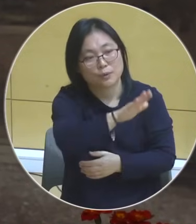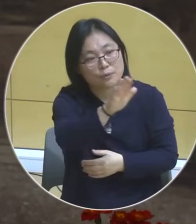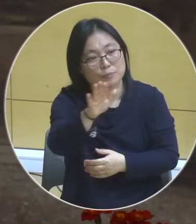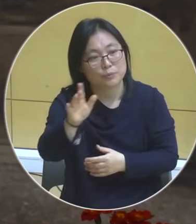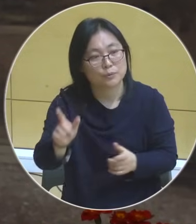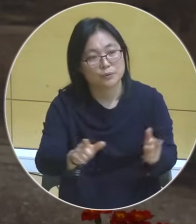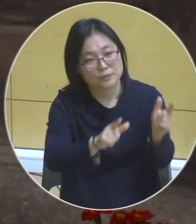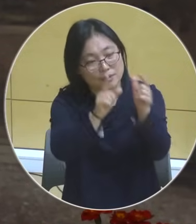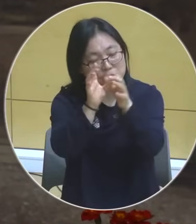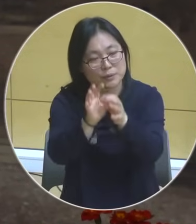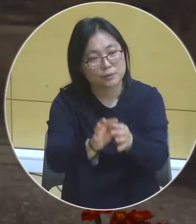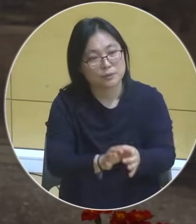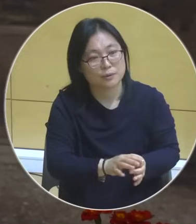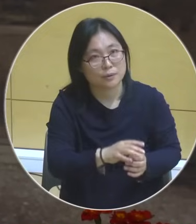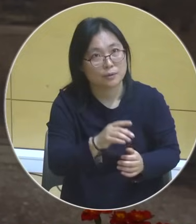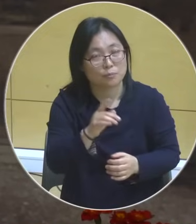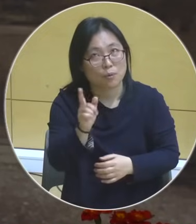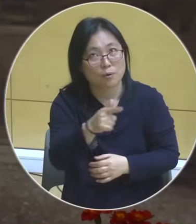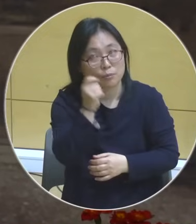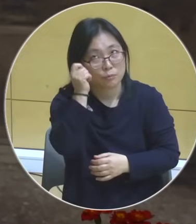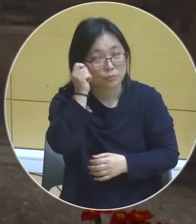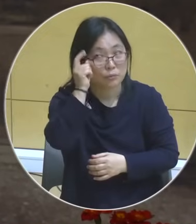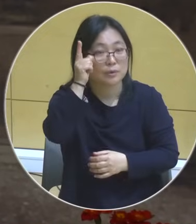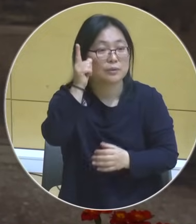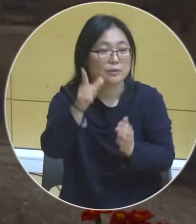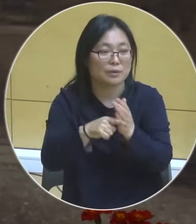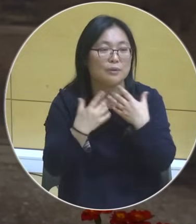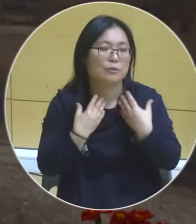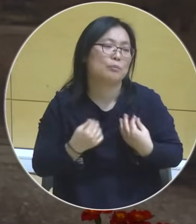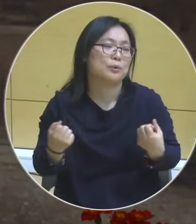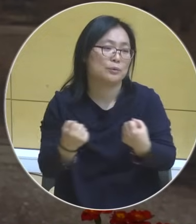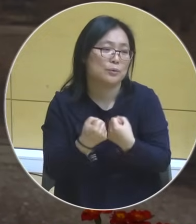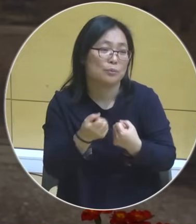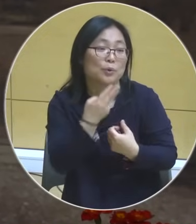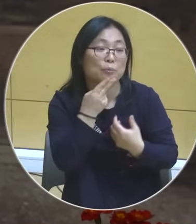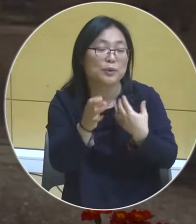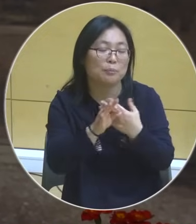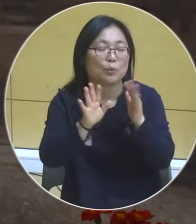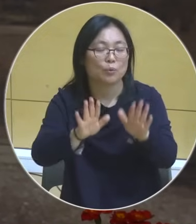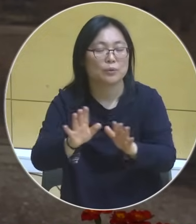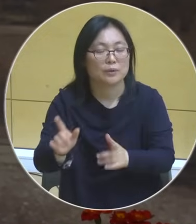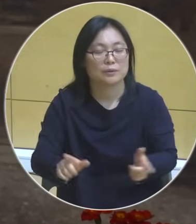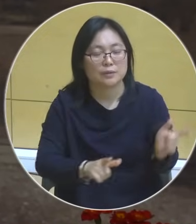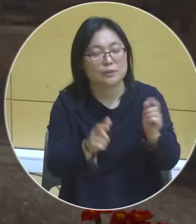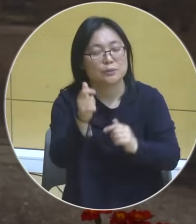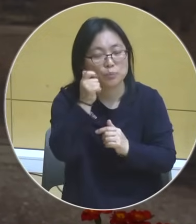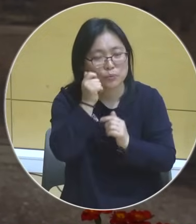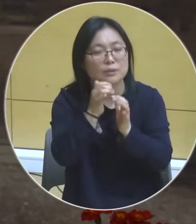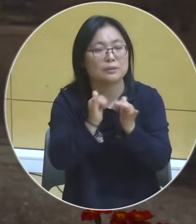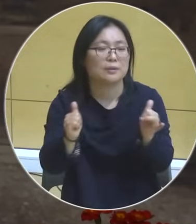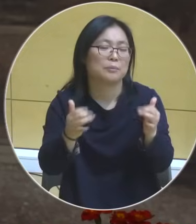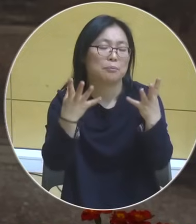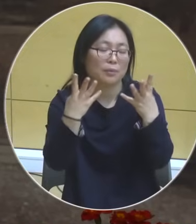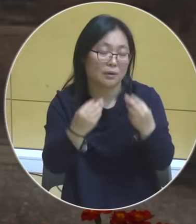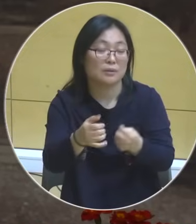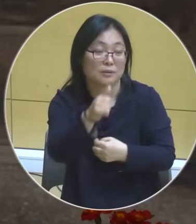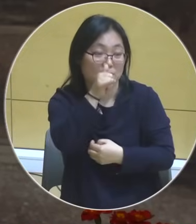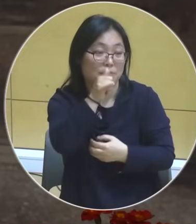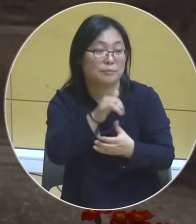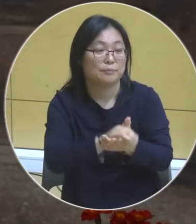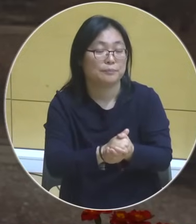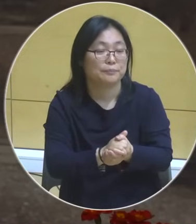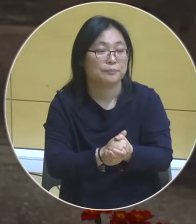여러분들도 삶을 살아가면서 하루에 눈을 떴을 때 절망과 싸우지 않으면 오늘 하루를 살아갈 수 없는 사람이 적지 않습니다.